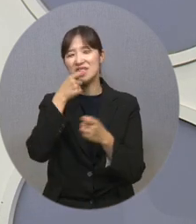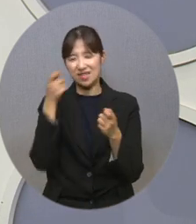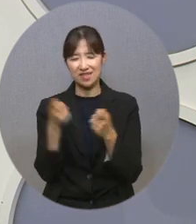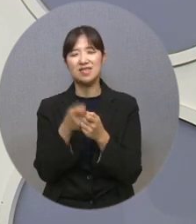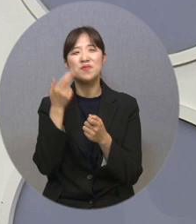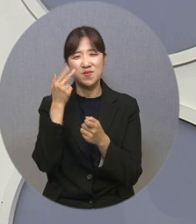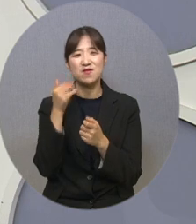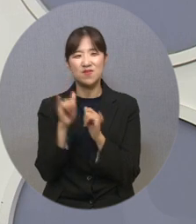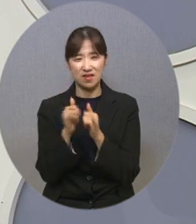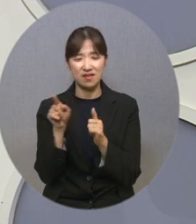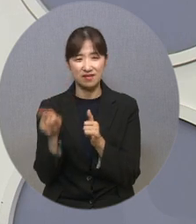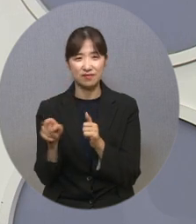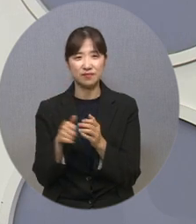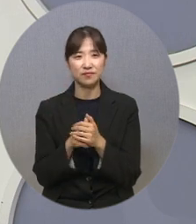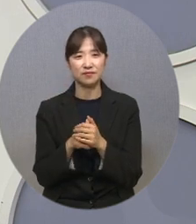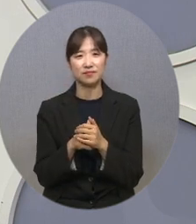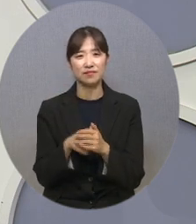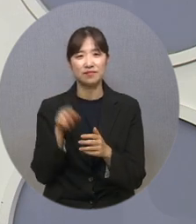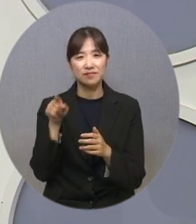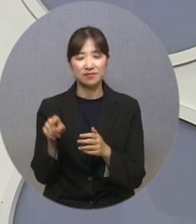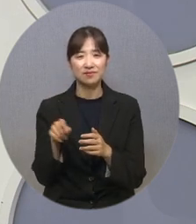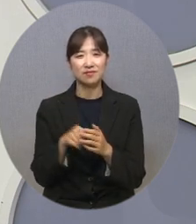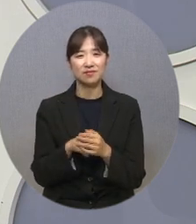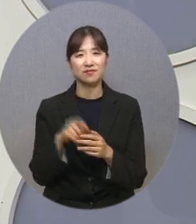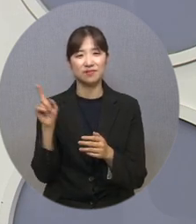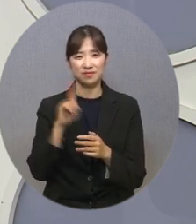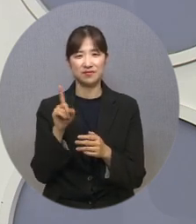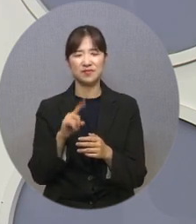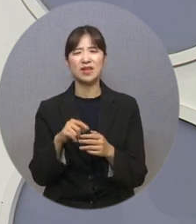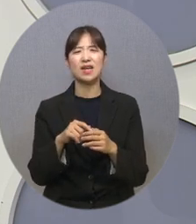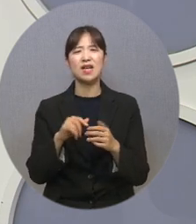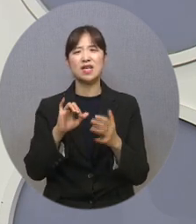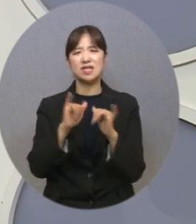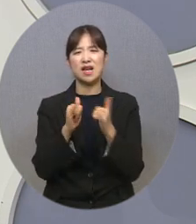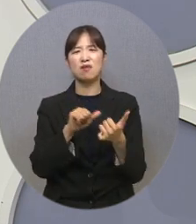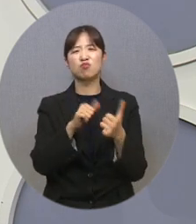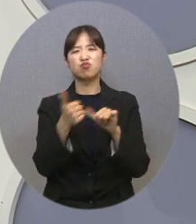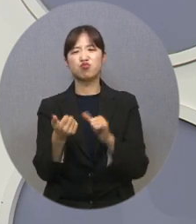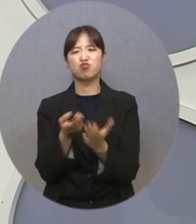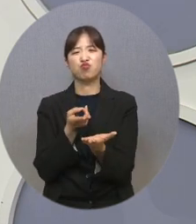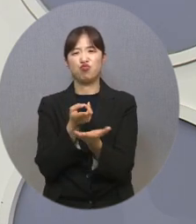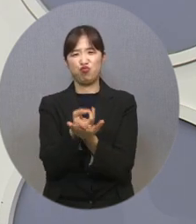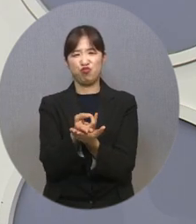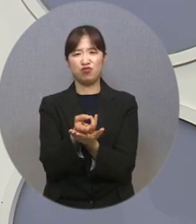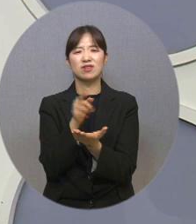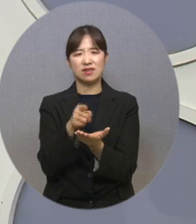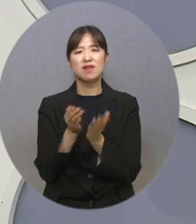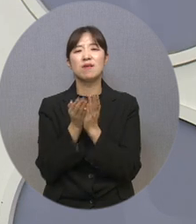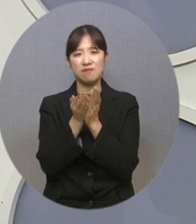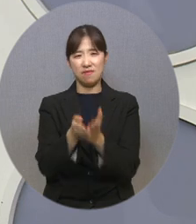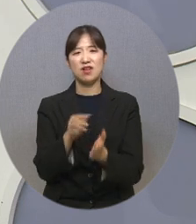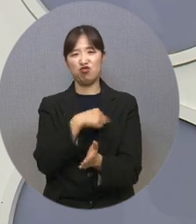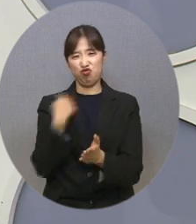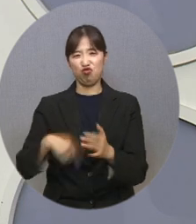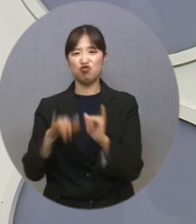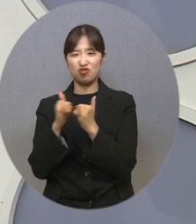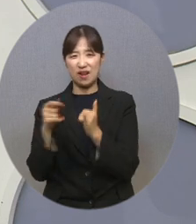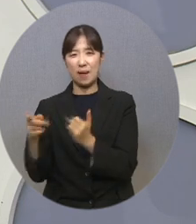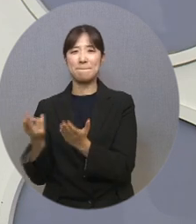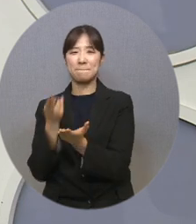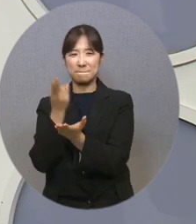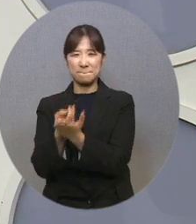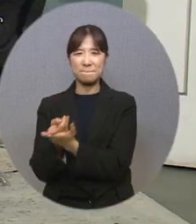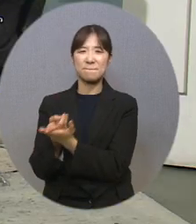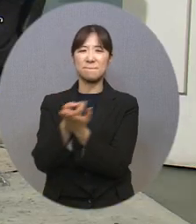사람하고 친했어요. 그분이 그 시체선, 중국 사람이 하와이에서 죽게 되면은 그 시체를 태워서